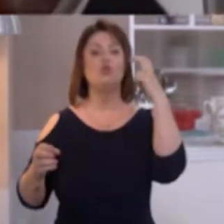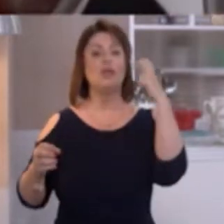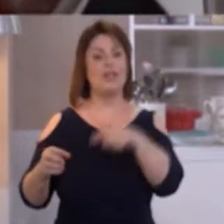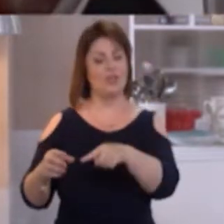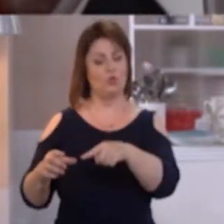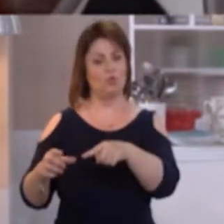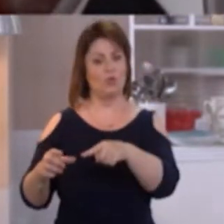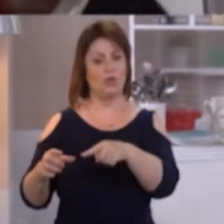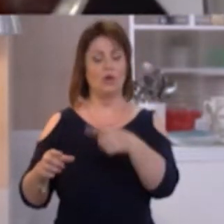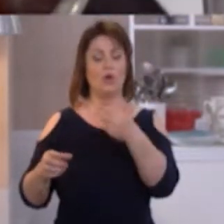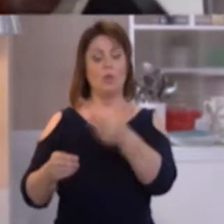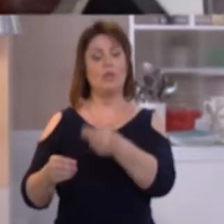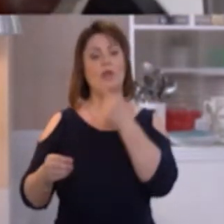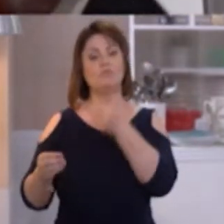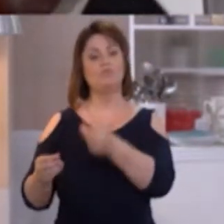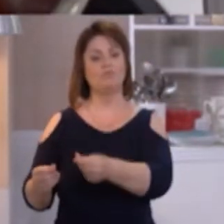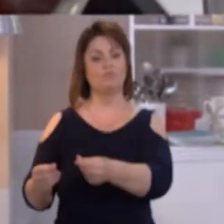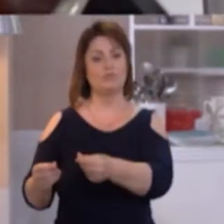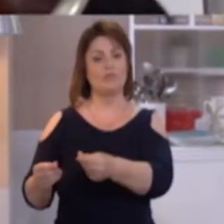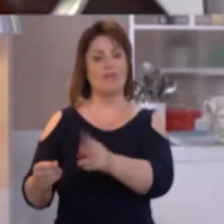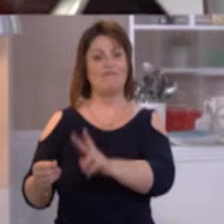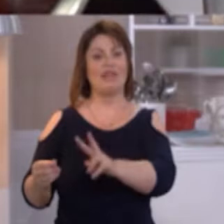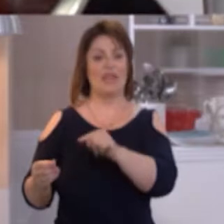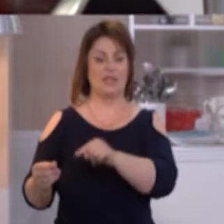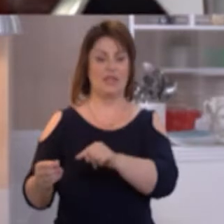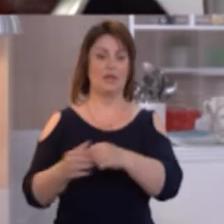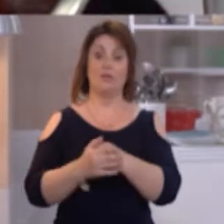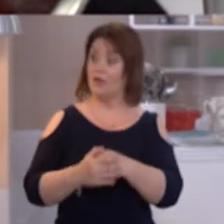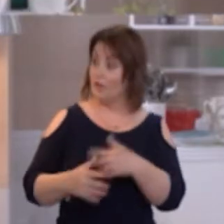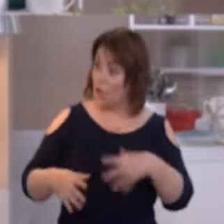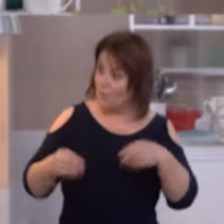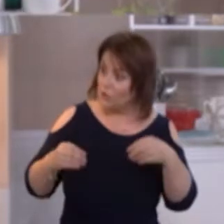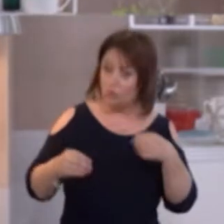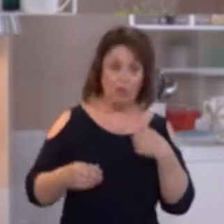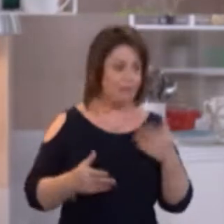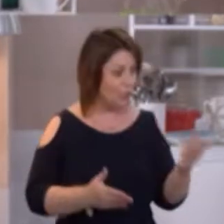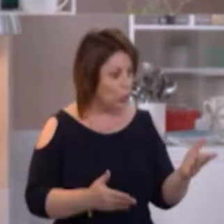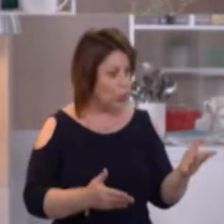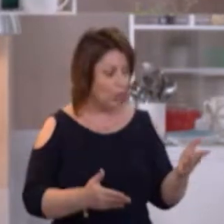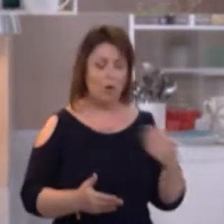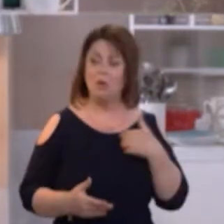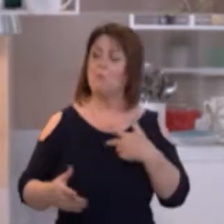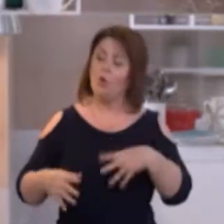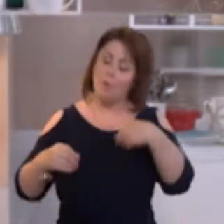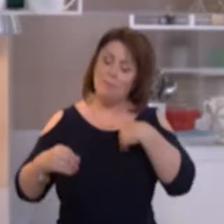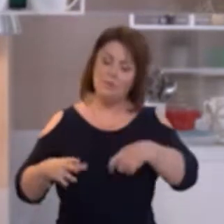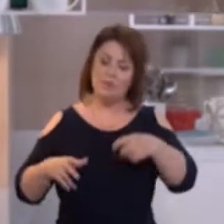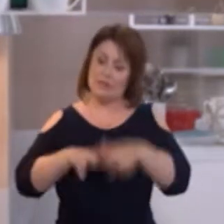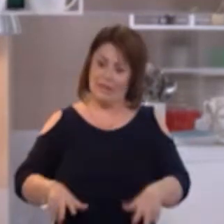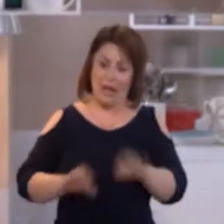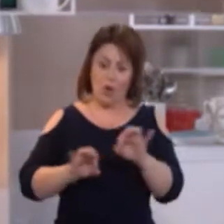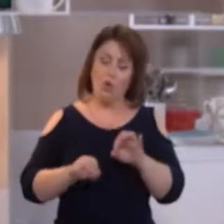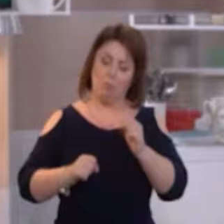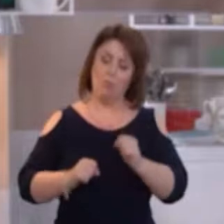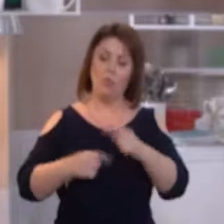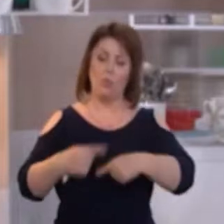che le insaporiamo anch'esse di vaniglia. Vado? E tu? Non lo so, finché non dai, mi stanco. Sei come tu? Si fa? Io